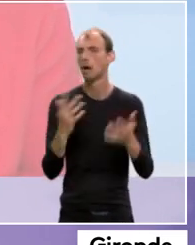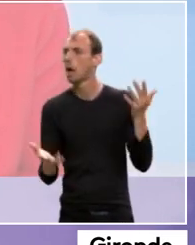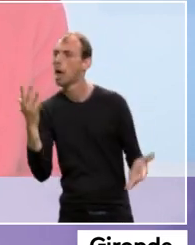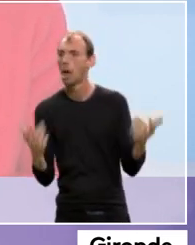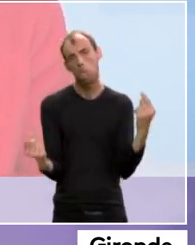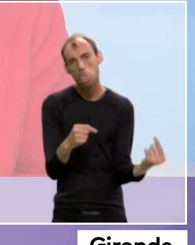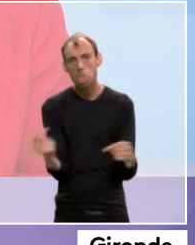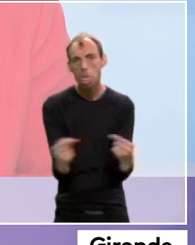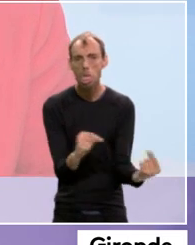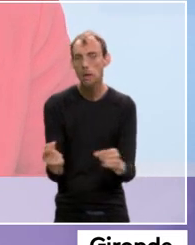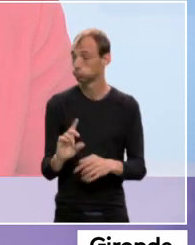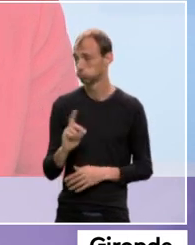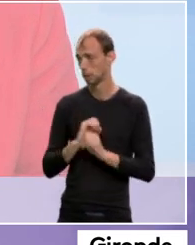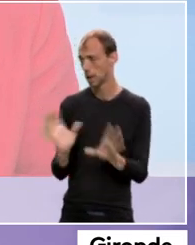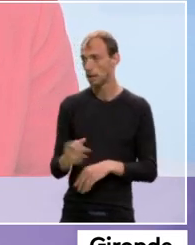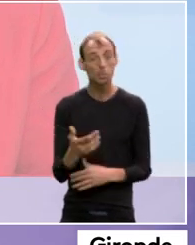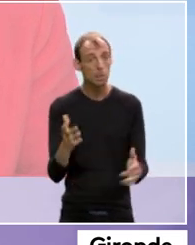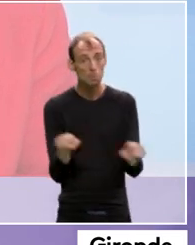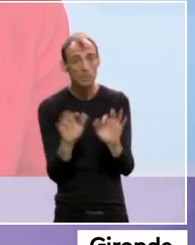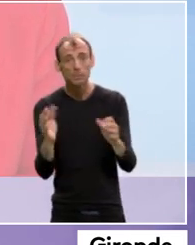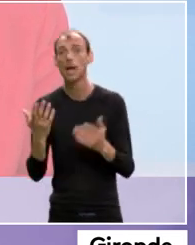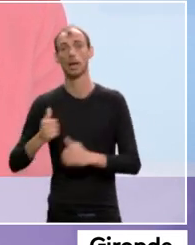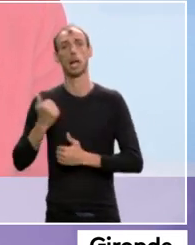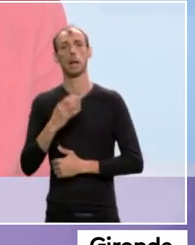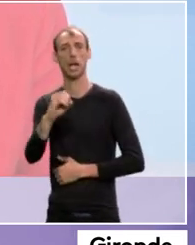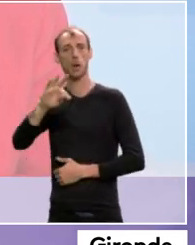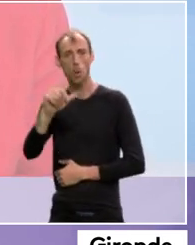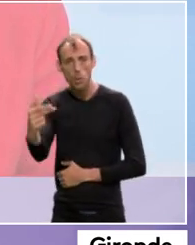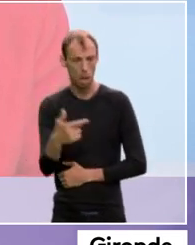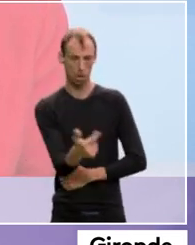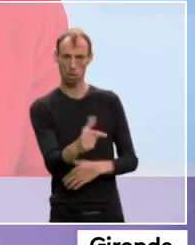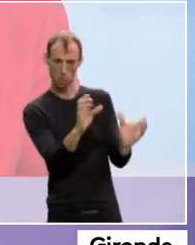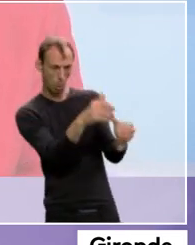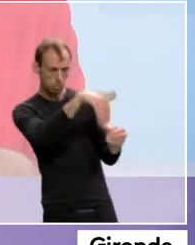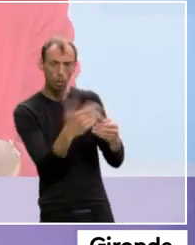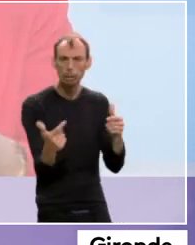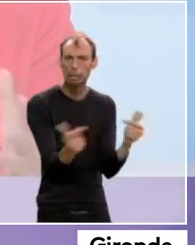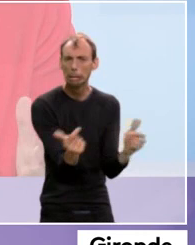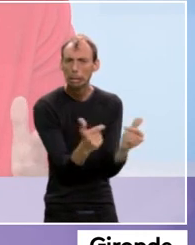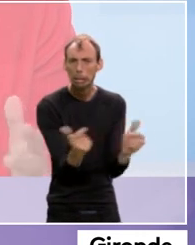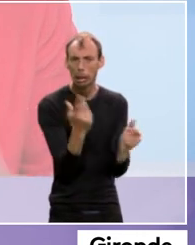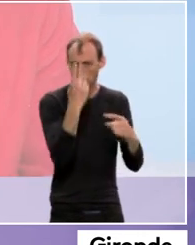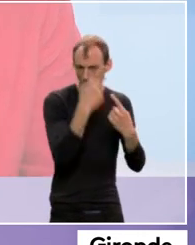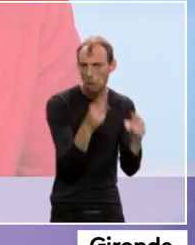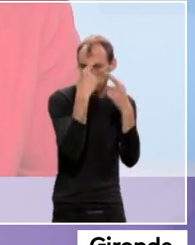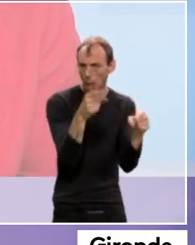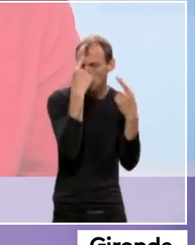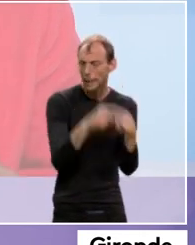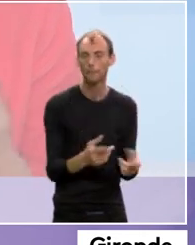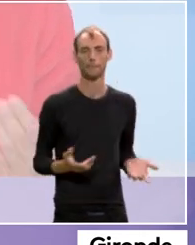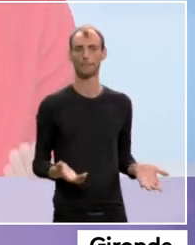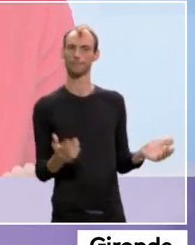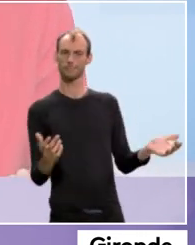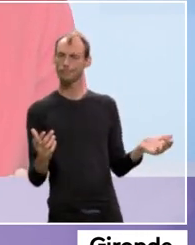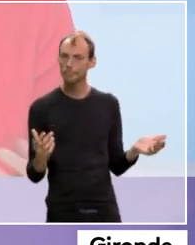d'accord sur l'armée de l'OTAN vous n'êtes pas d'accord non plus à l'intérieur de votre de votre alliance sur